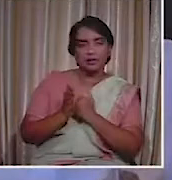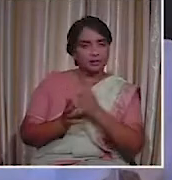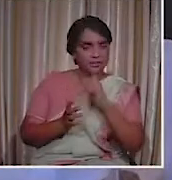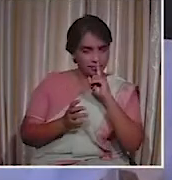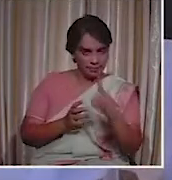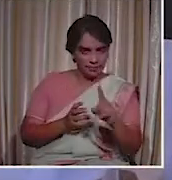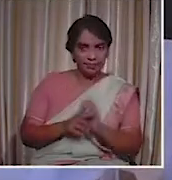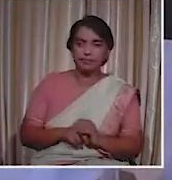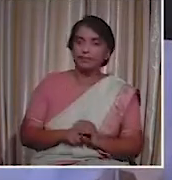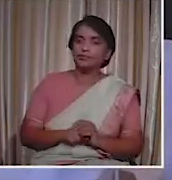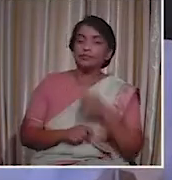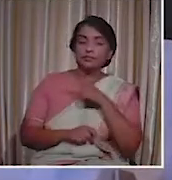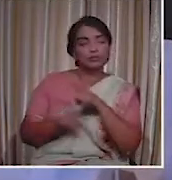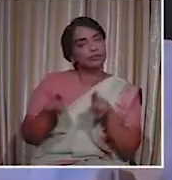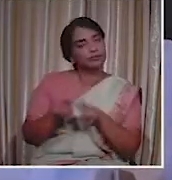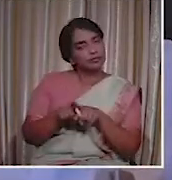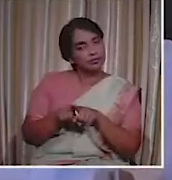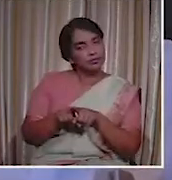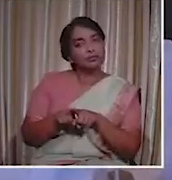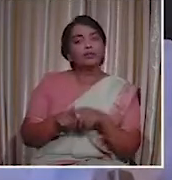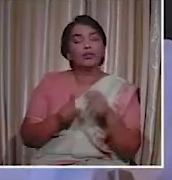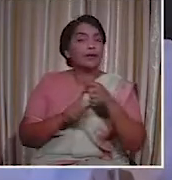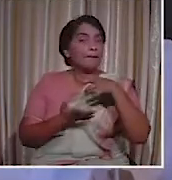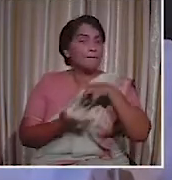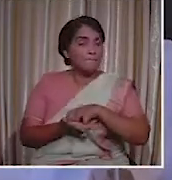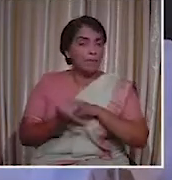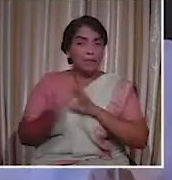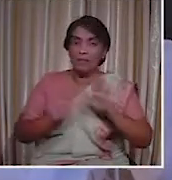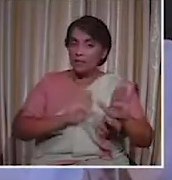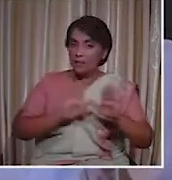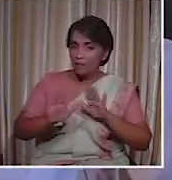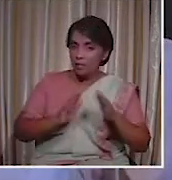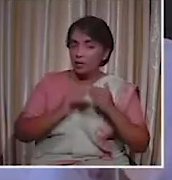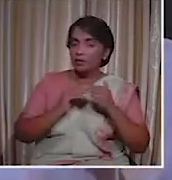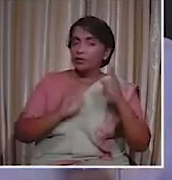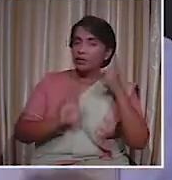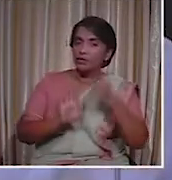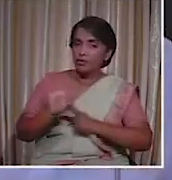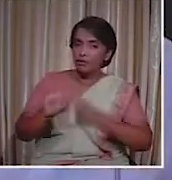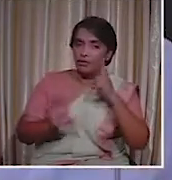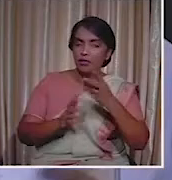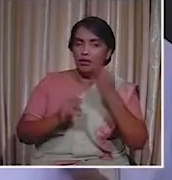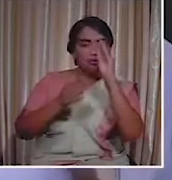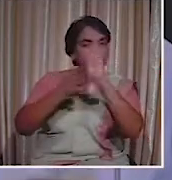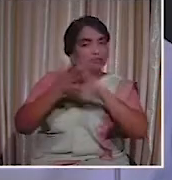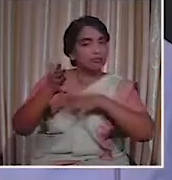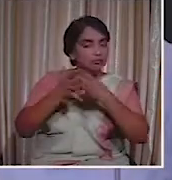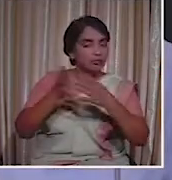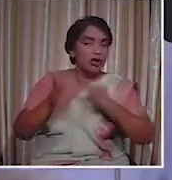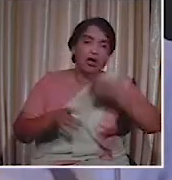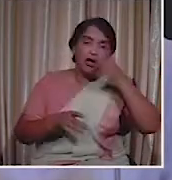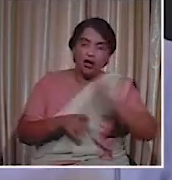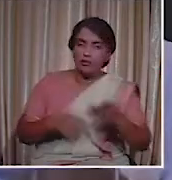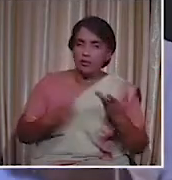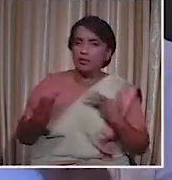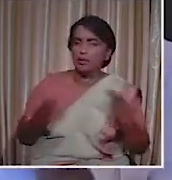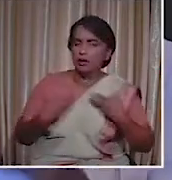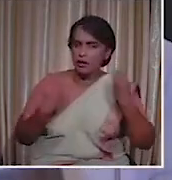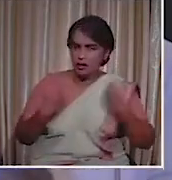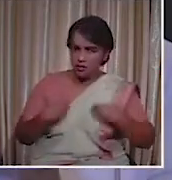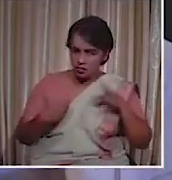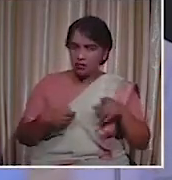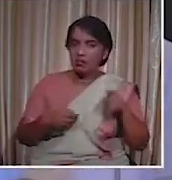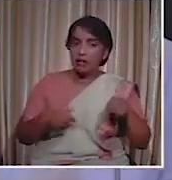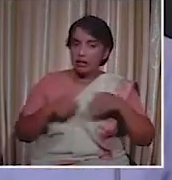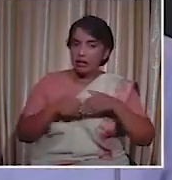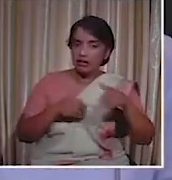තියෙනවා. ඒ වගේම පළාත් පාලන ආයතනයක් මගින් වාර්ෂික ආයවැය අනුමත කිරීමට අසමත් වීමෙන් ඇතිවෙන